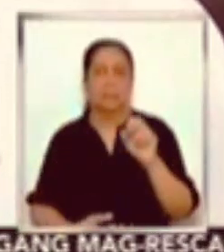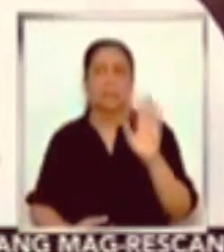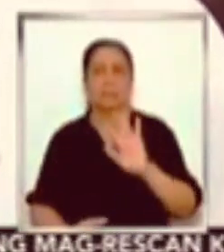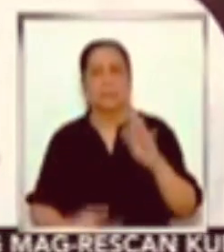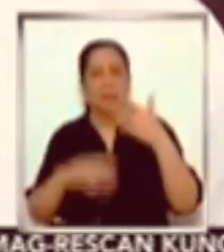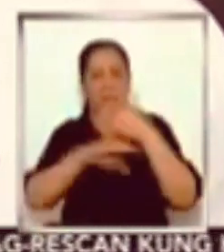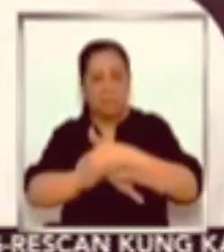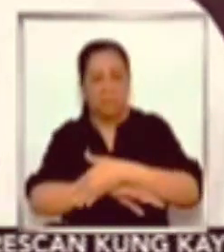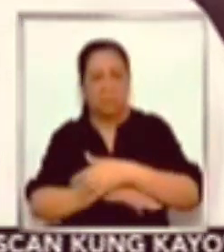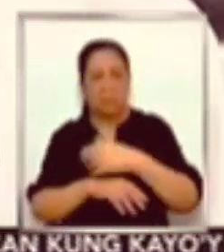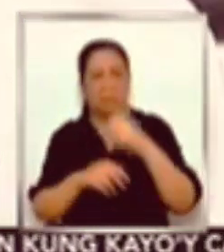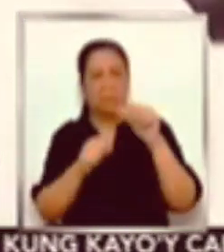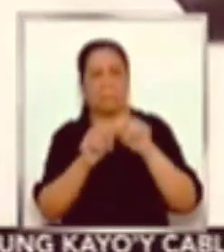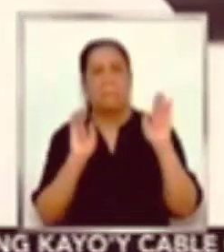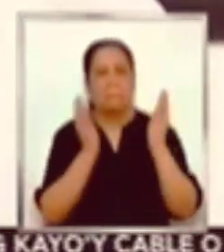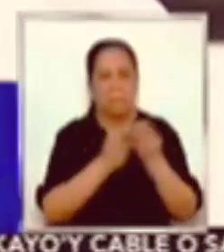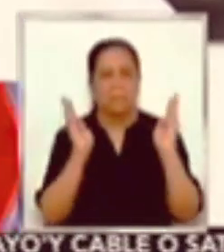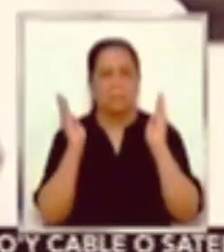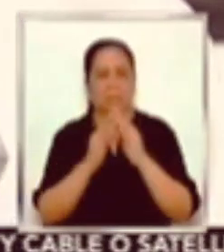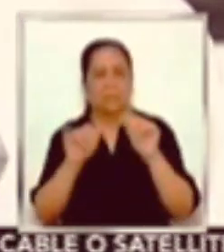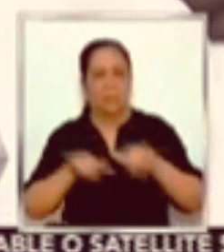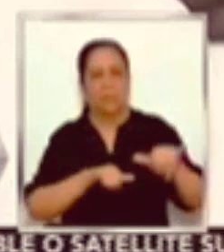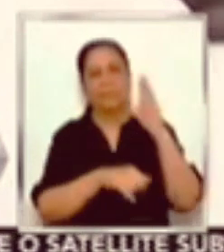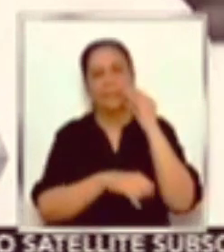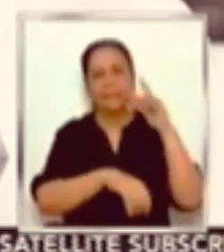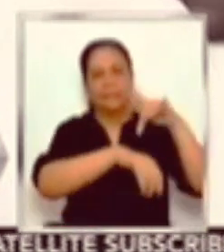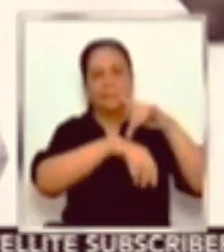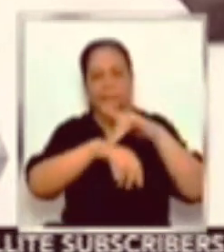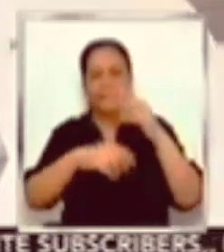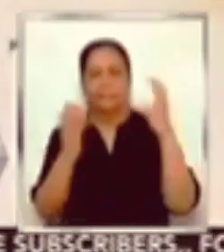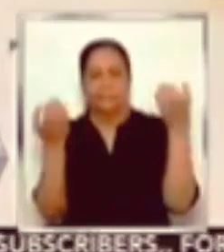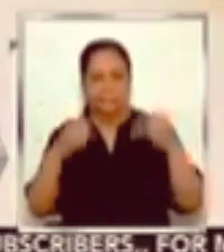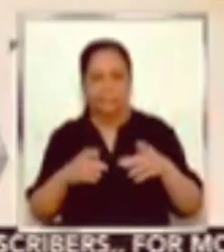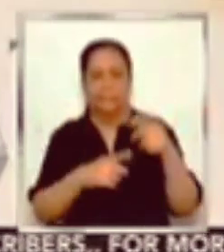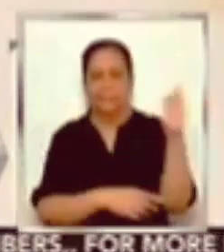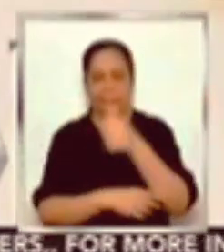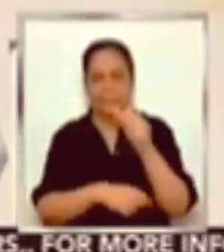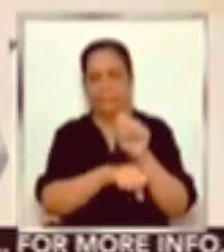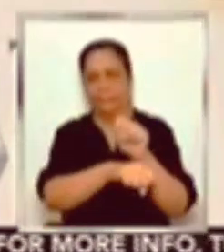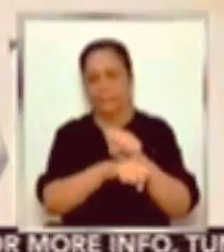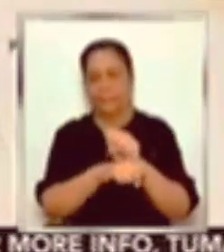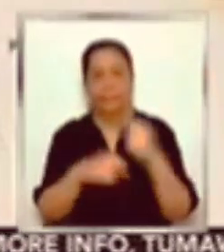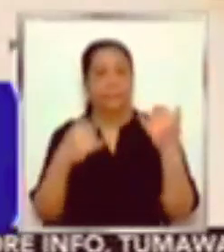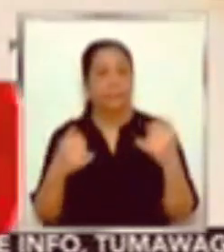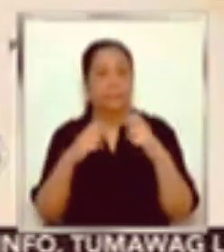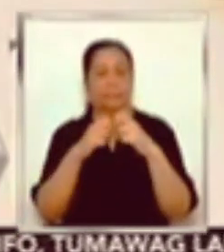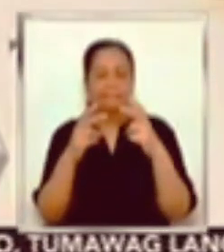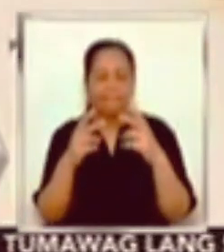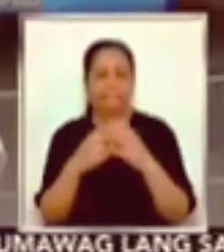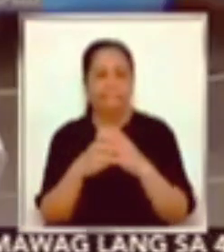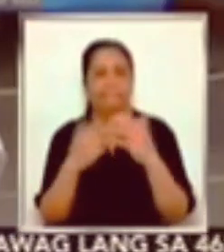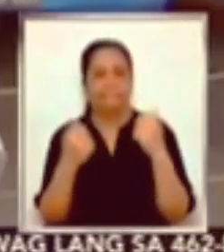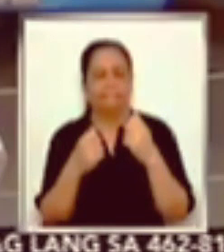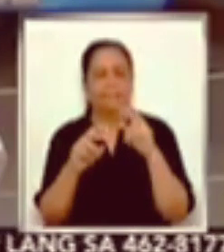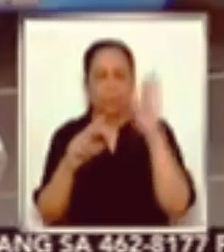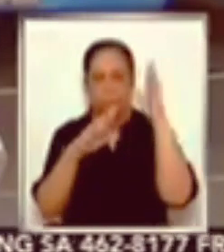noon, per batch po, para po lahat ng kasamahan namin ay magkaroon ng pagkakataon para makabiyahe rin mo. Ngayon, kahit paano'y may maaninag ng